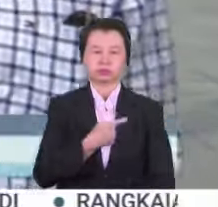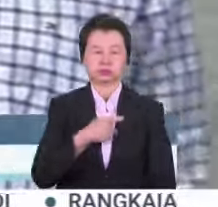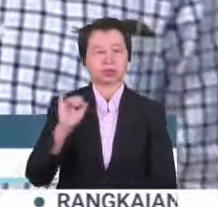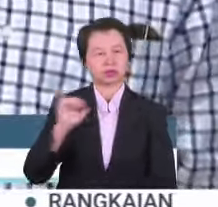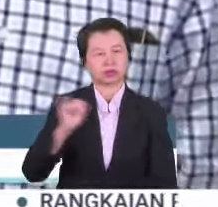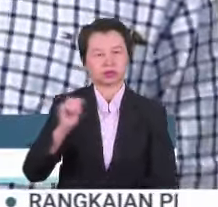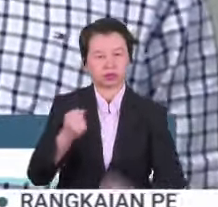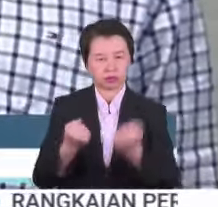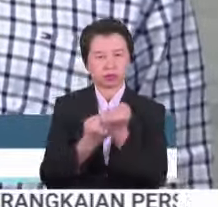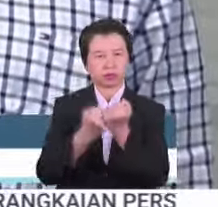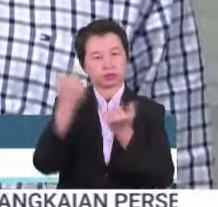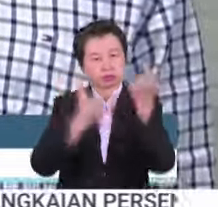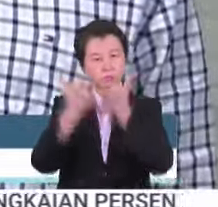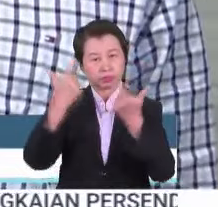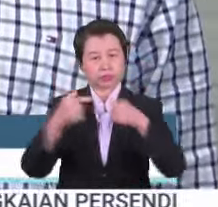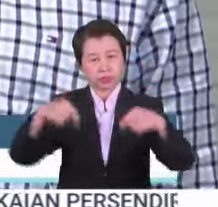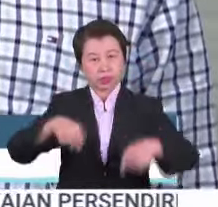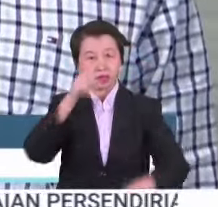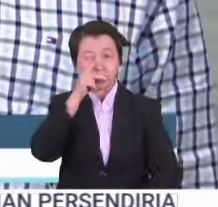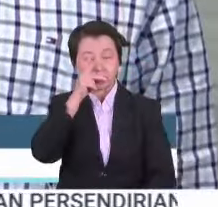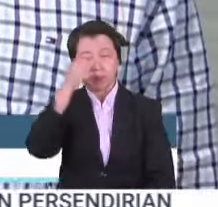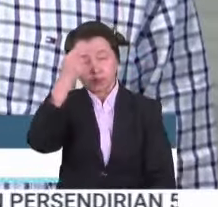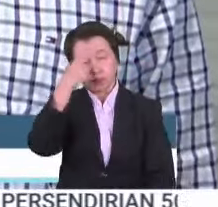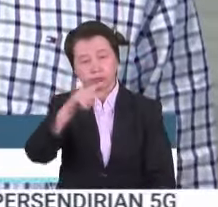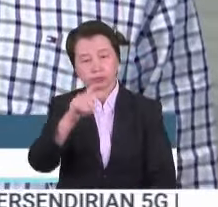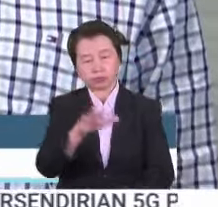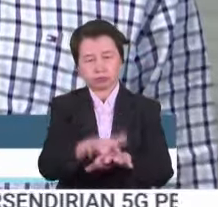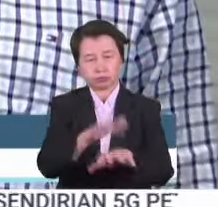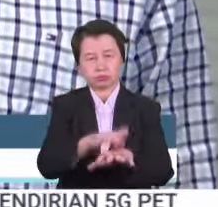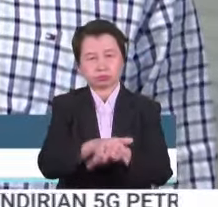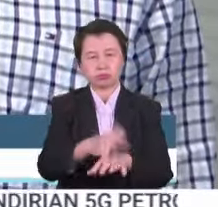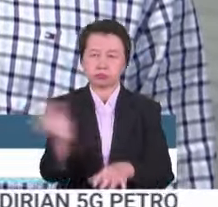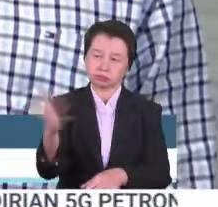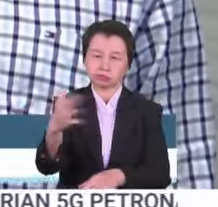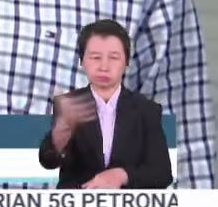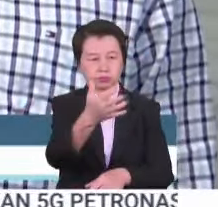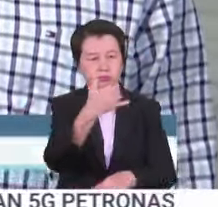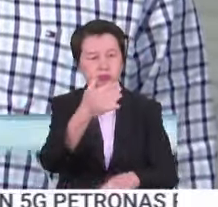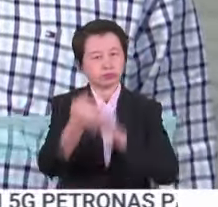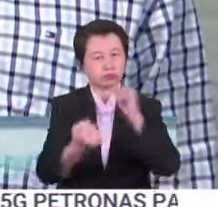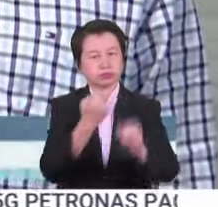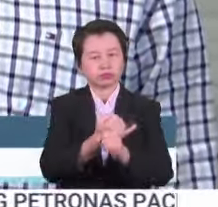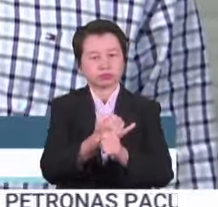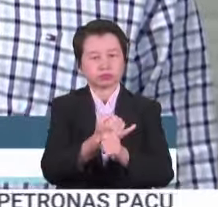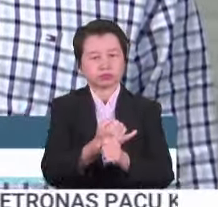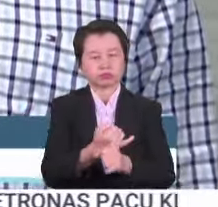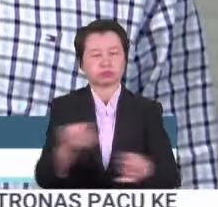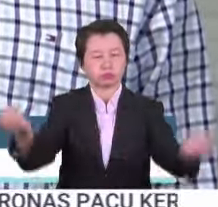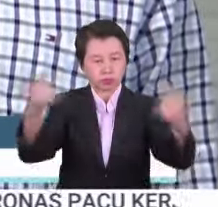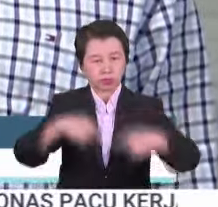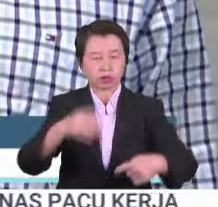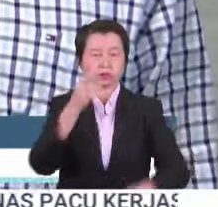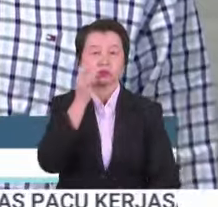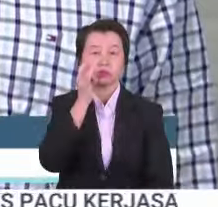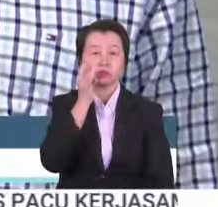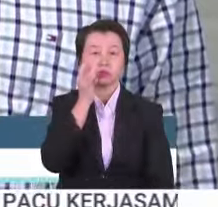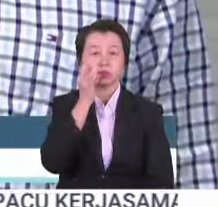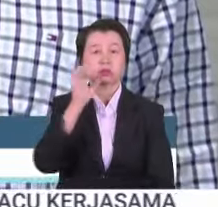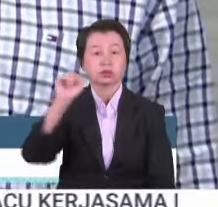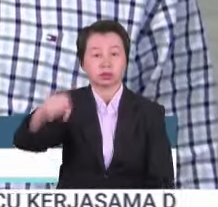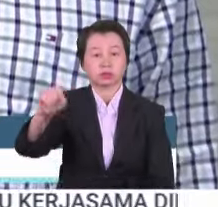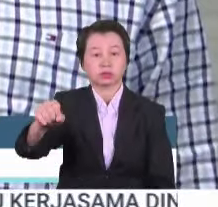tahunamauk pelan Kedah untuk apa ni ramai-ramai pelestar daripada antarabangsa internasional datang ke alar